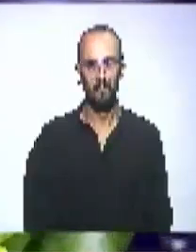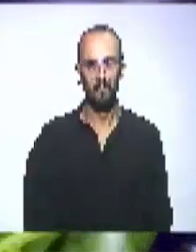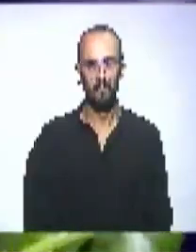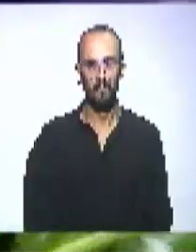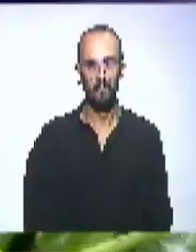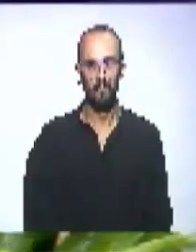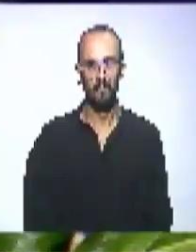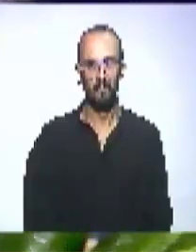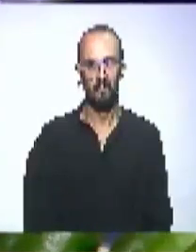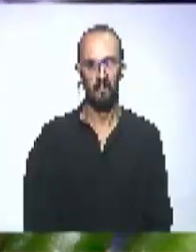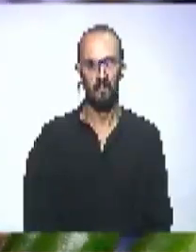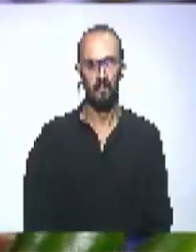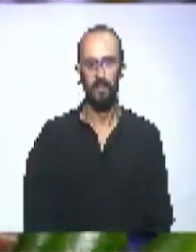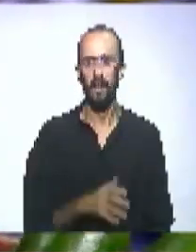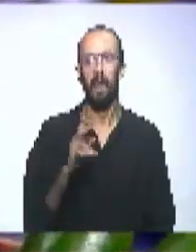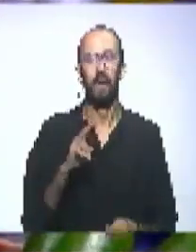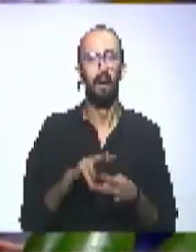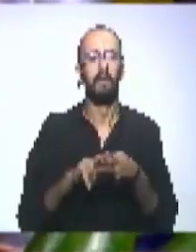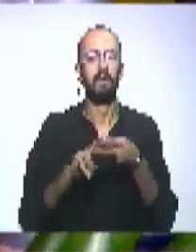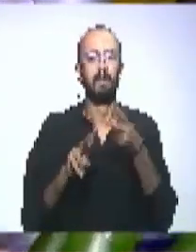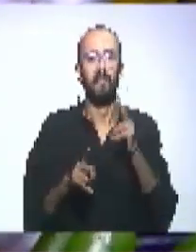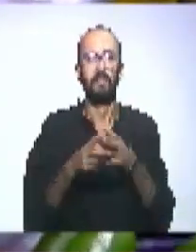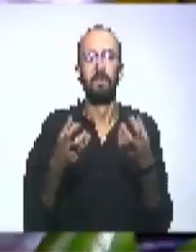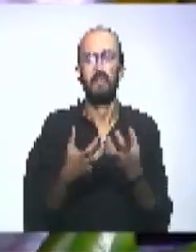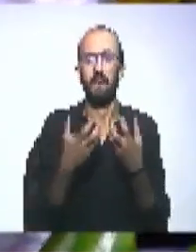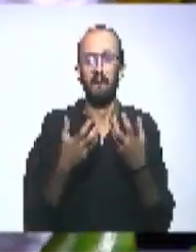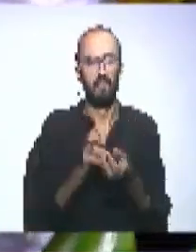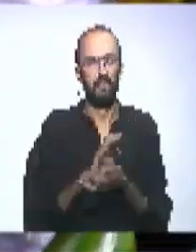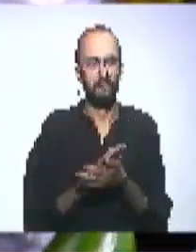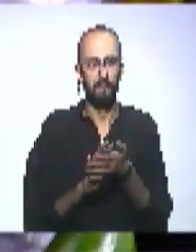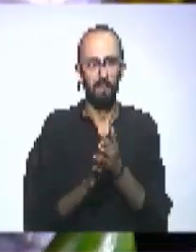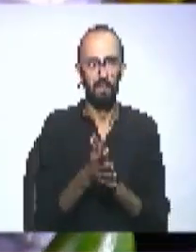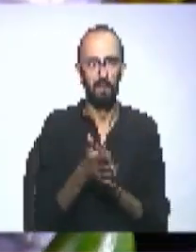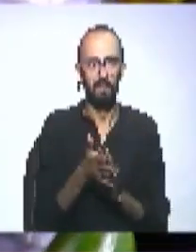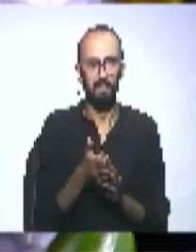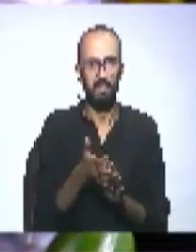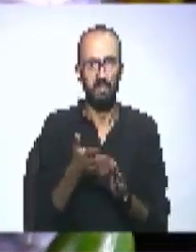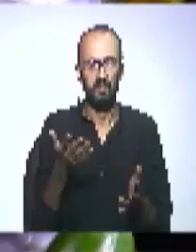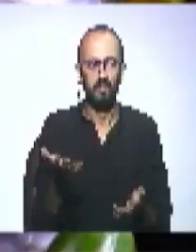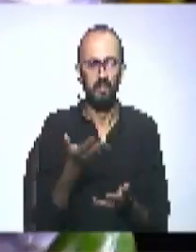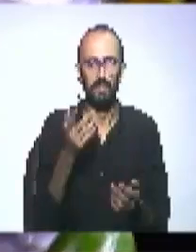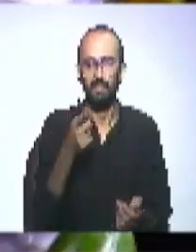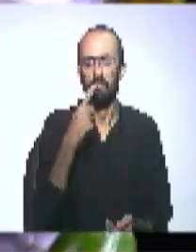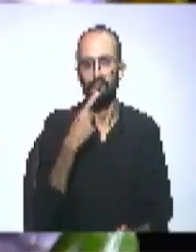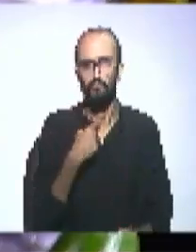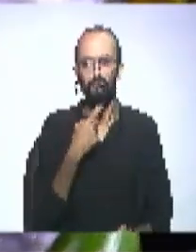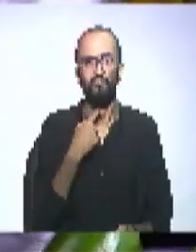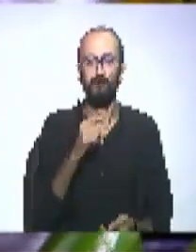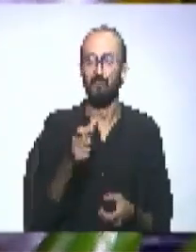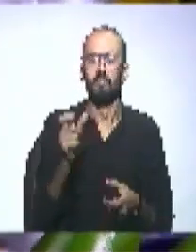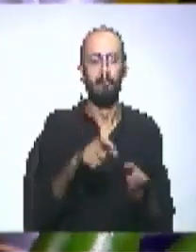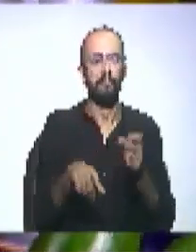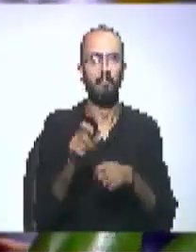ناخد معانا بقى اي الموجود عند حضرتك حطيه، اي الموجود اللي الولاد يفضلوه